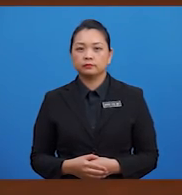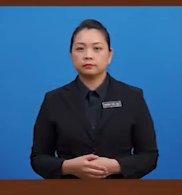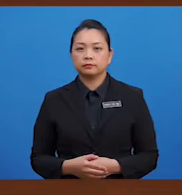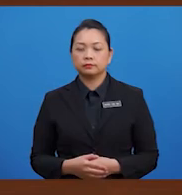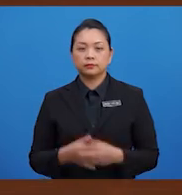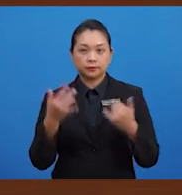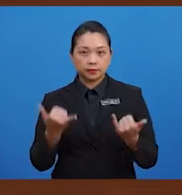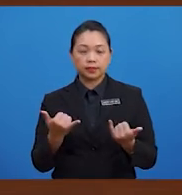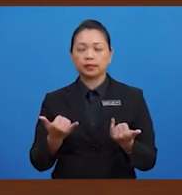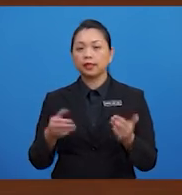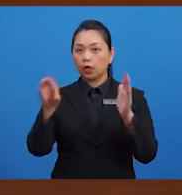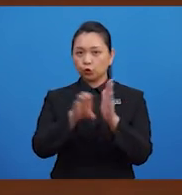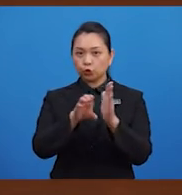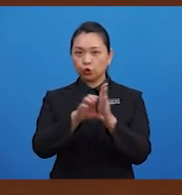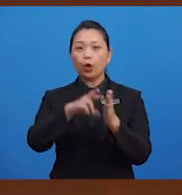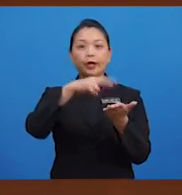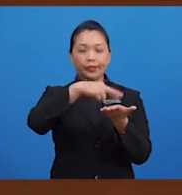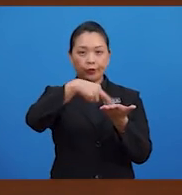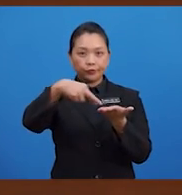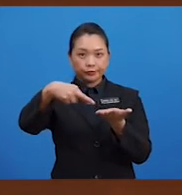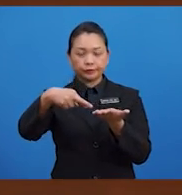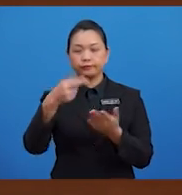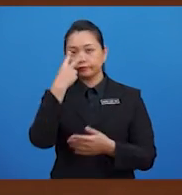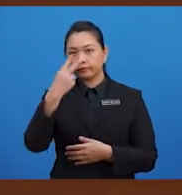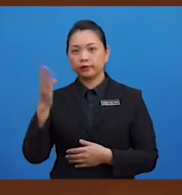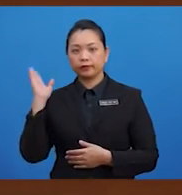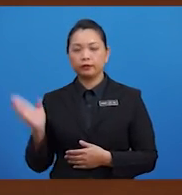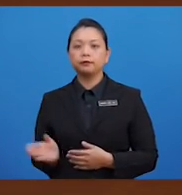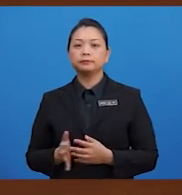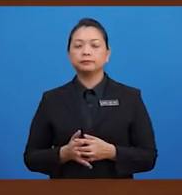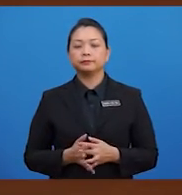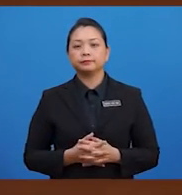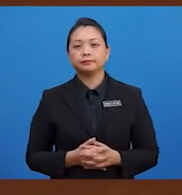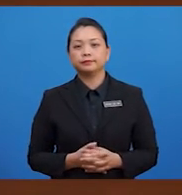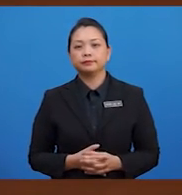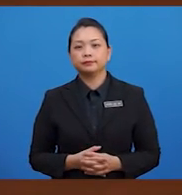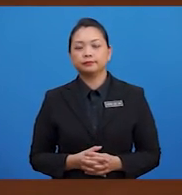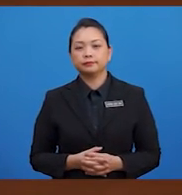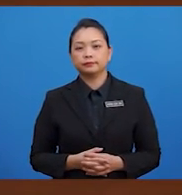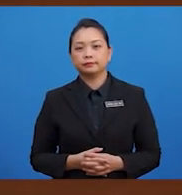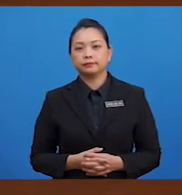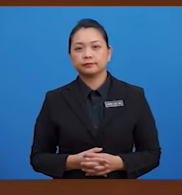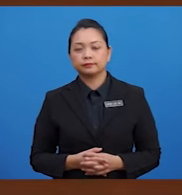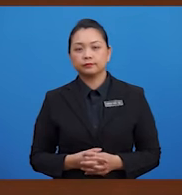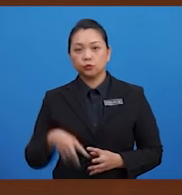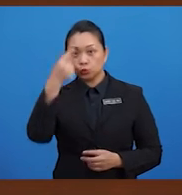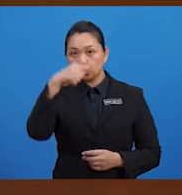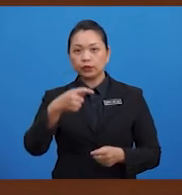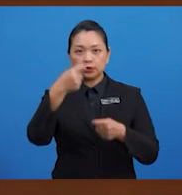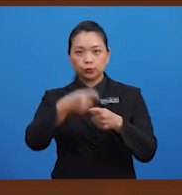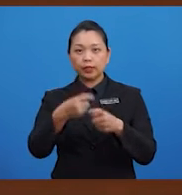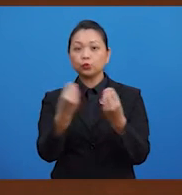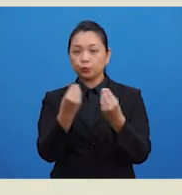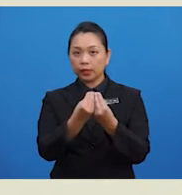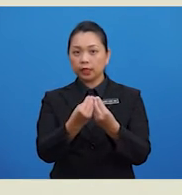contoh rekod yang perlu disediakan. Rekod ini penting untuk menentukan bilangan telur yang